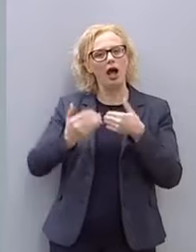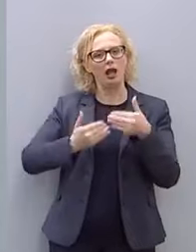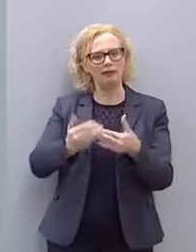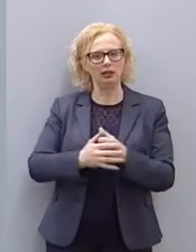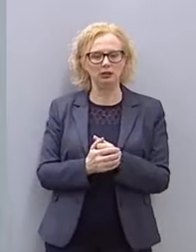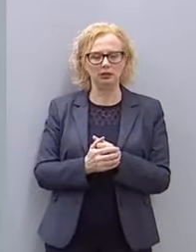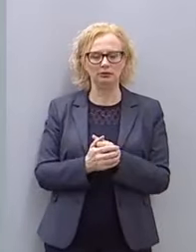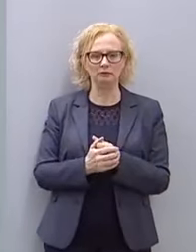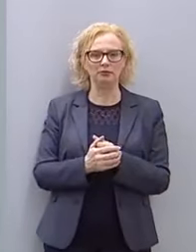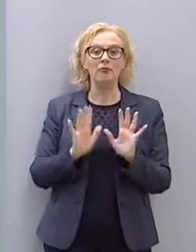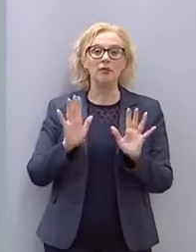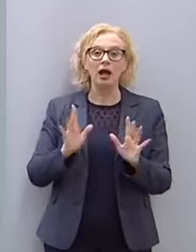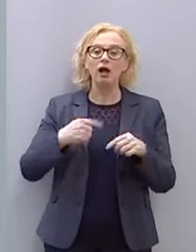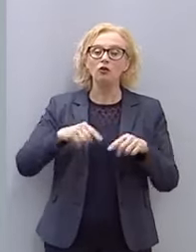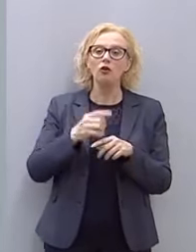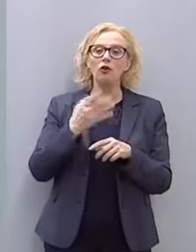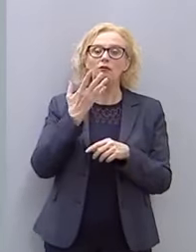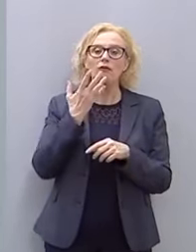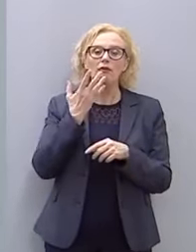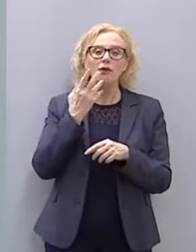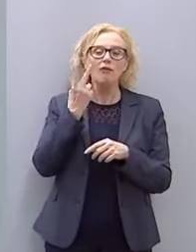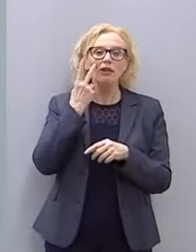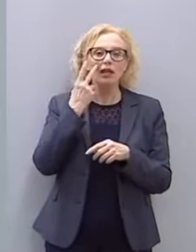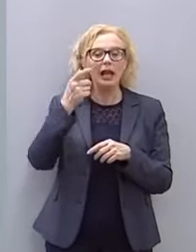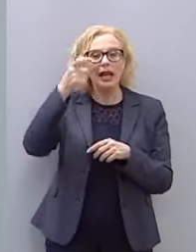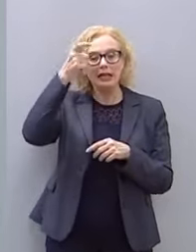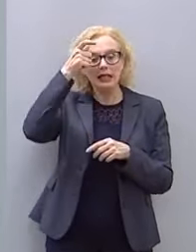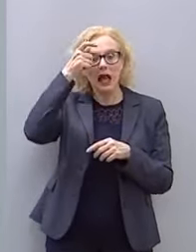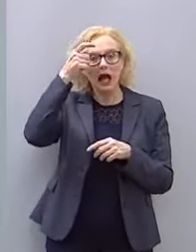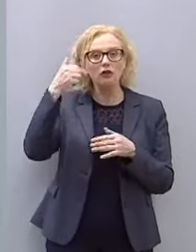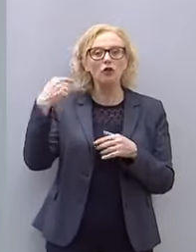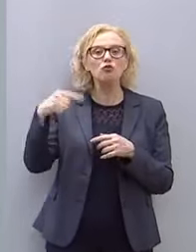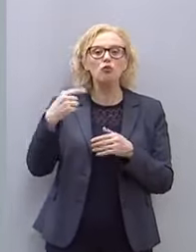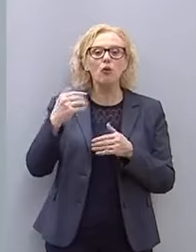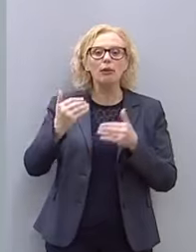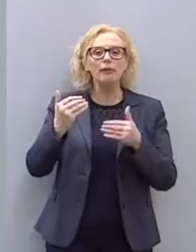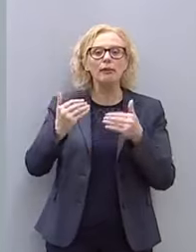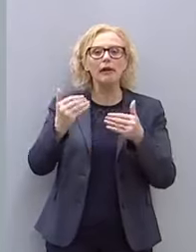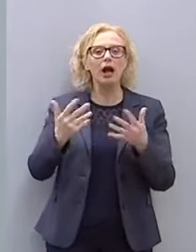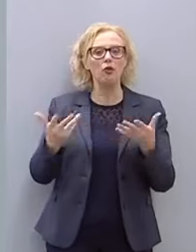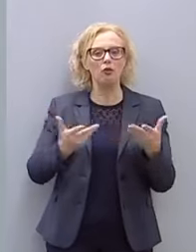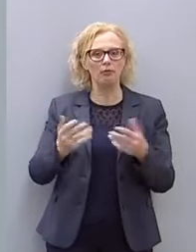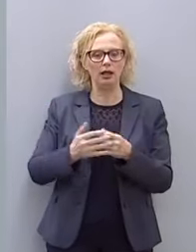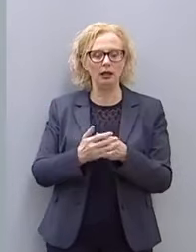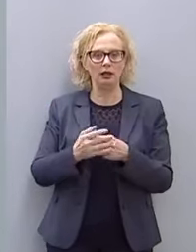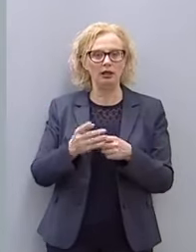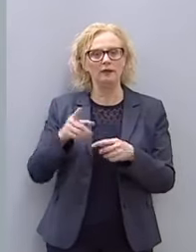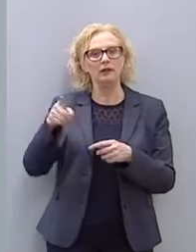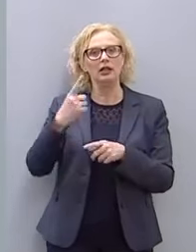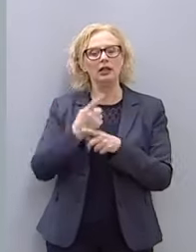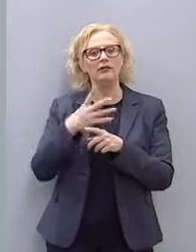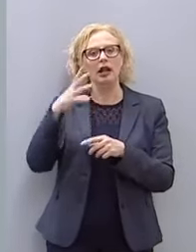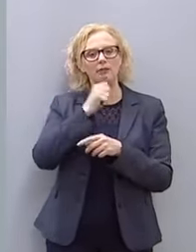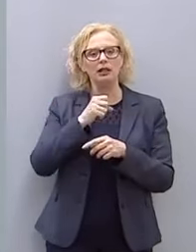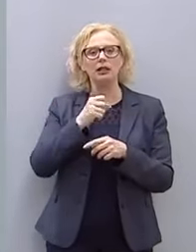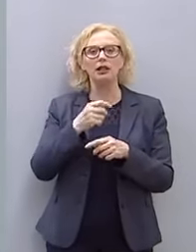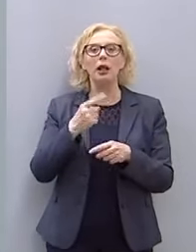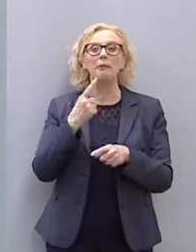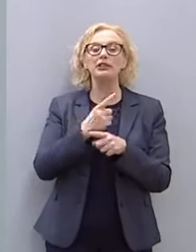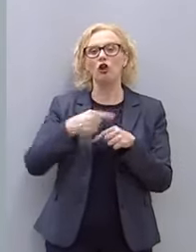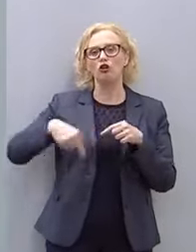questa però vogliamo vedere dove fino a dove lo stato si arriva per capire le necessità del nostro mondo economico